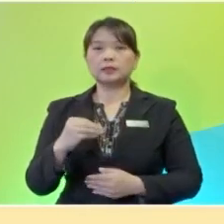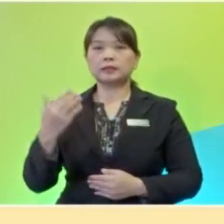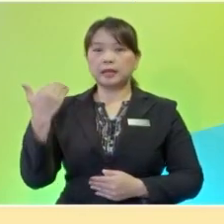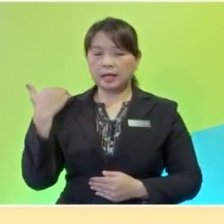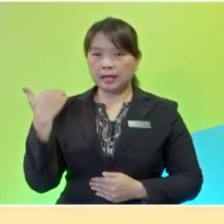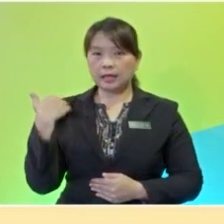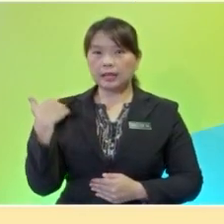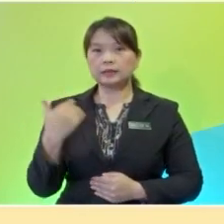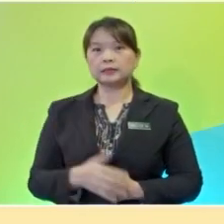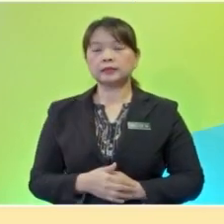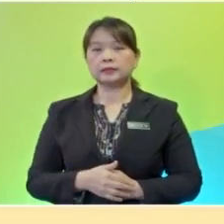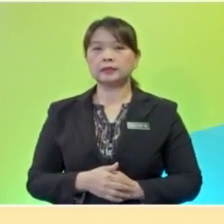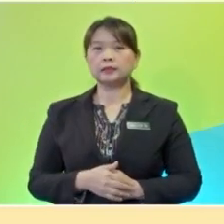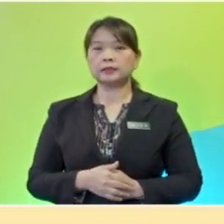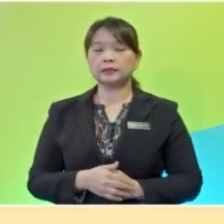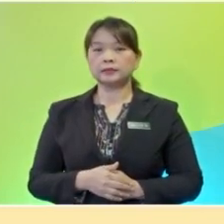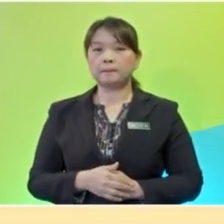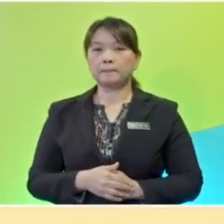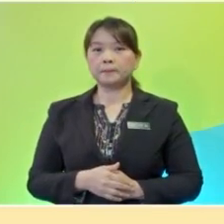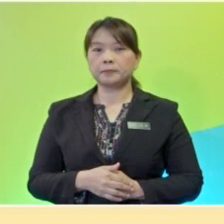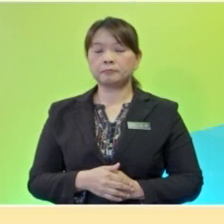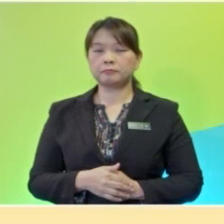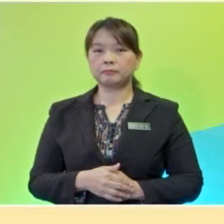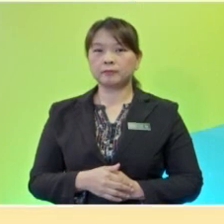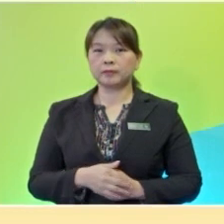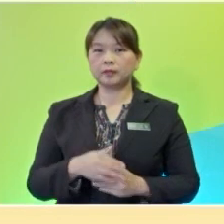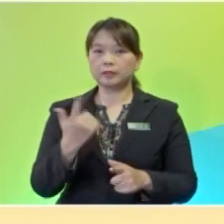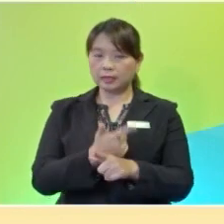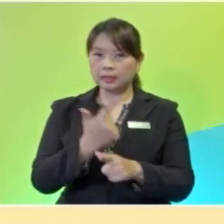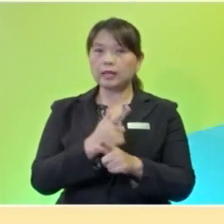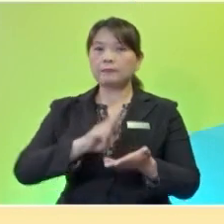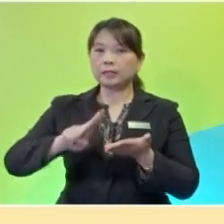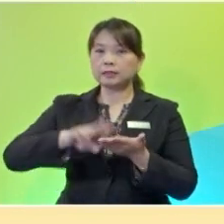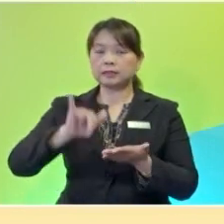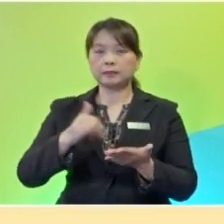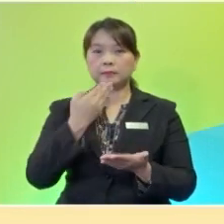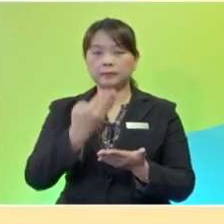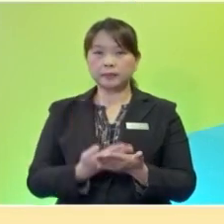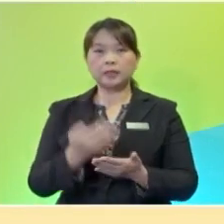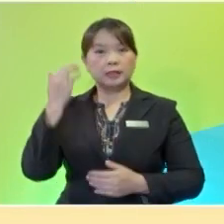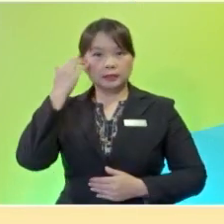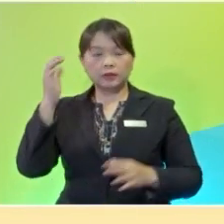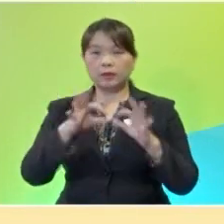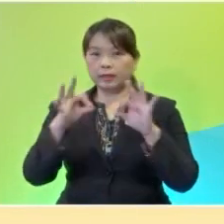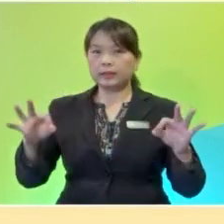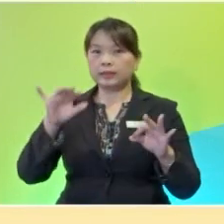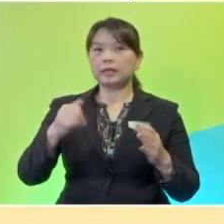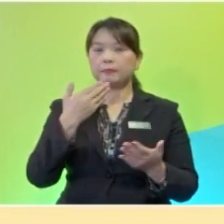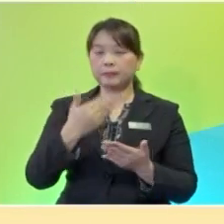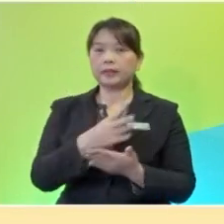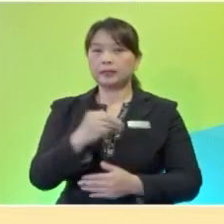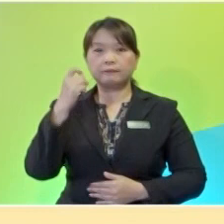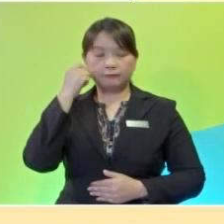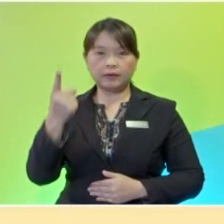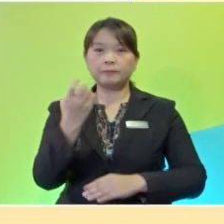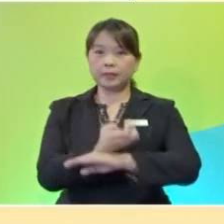生观和良好的阅读习惯，在阅读中发展语感，感受语言的优美，积累名言佳句，并了解文